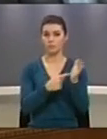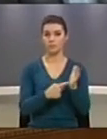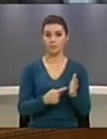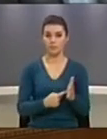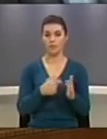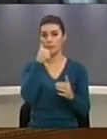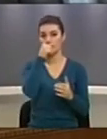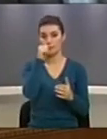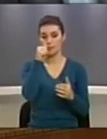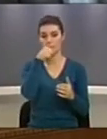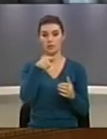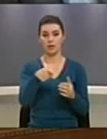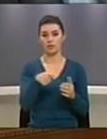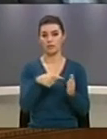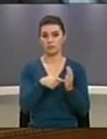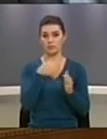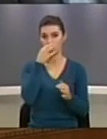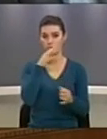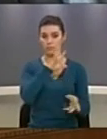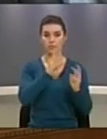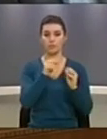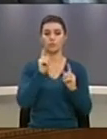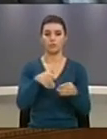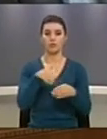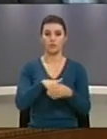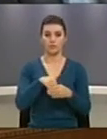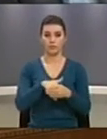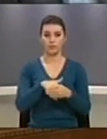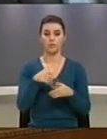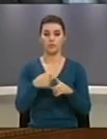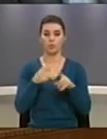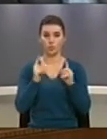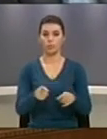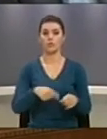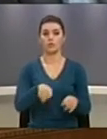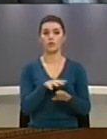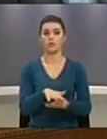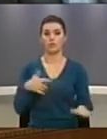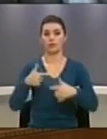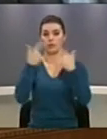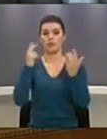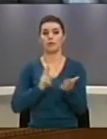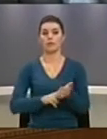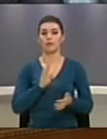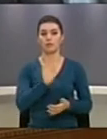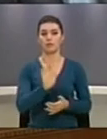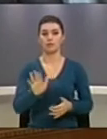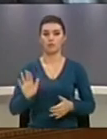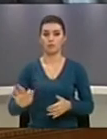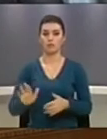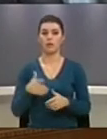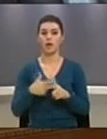votojë ky amandament dhe pse do duhet domosdoshmërisht që Kuvendi i Republikës Kosovës ta ketë këtë të drejtë që të